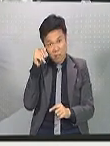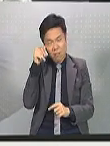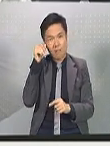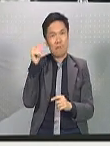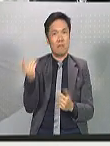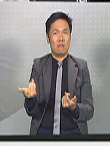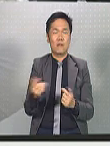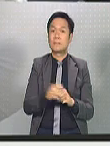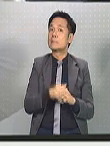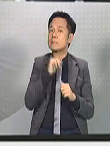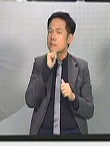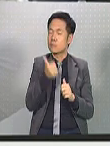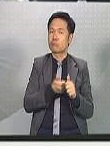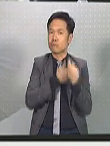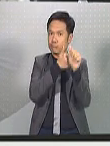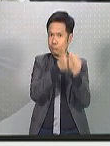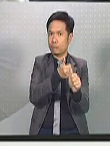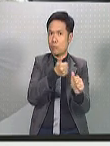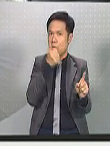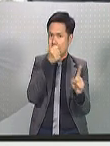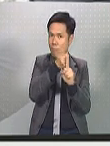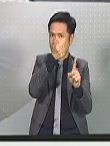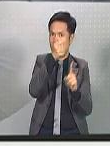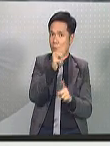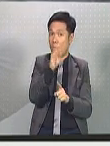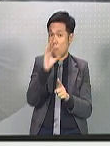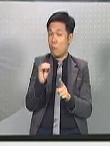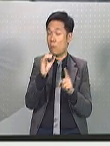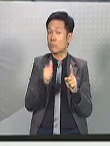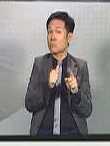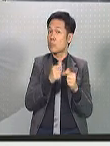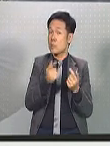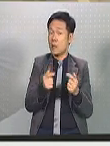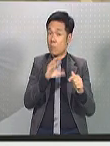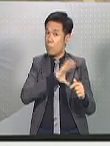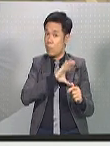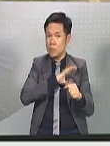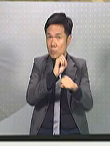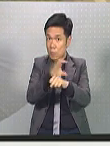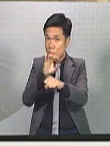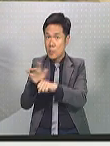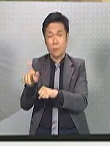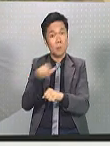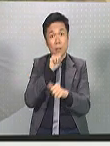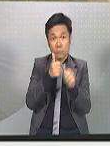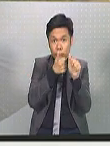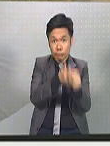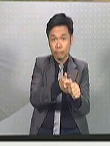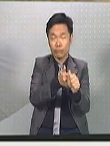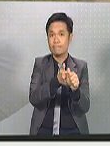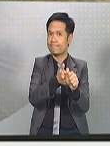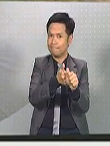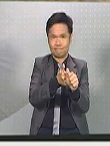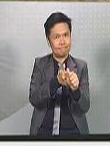gagal untuk mematuhi arahan ataupun Dahsyat yang dikeluarkan oleh pihak polis dari segi